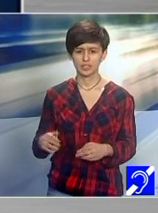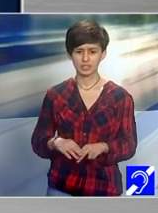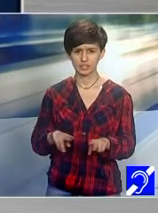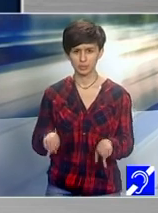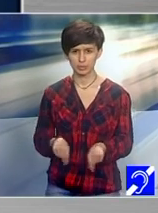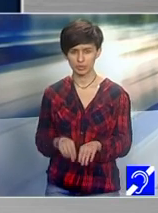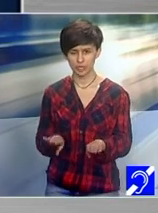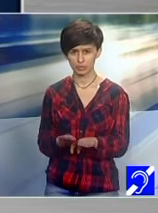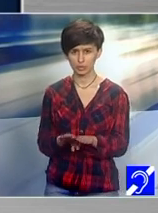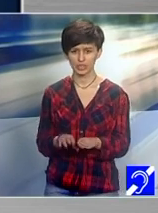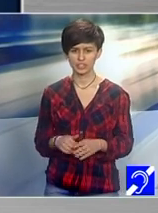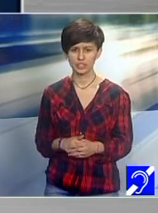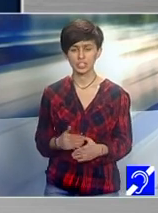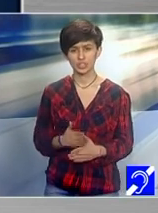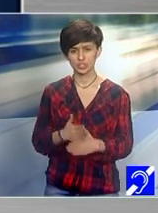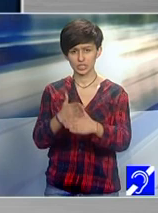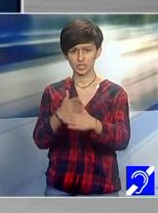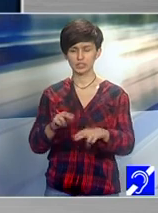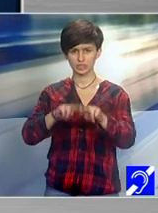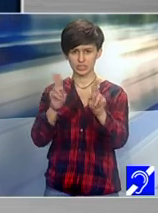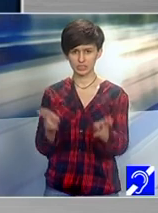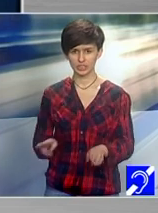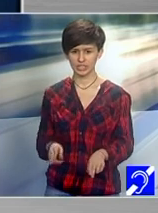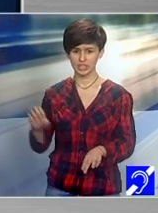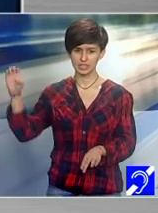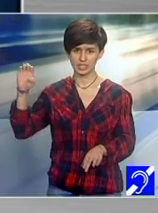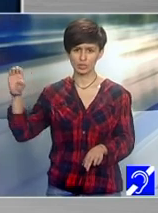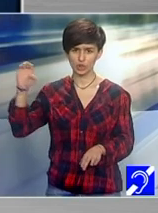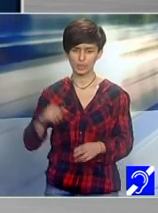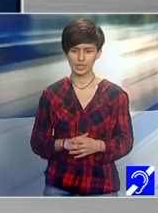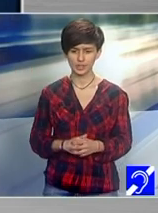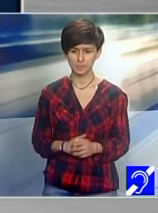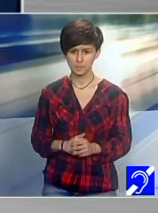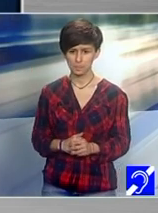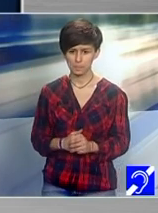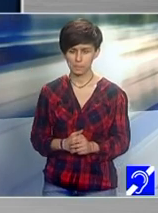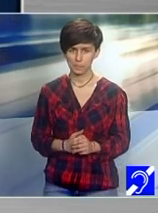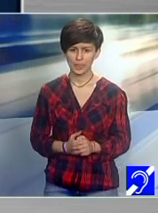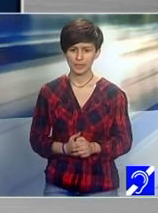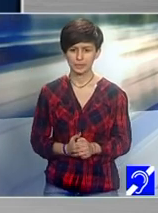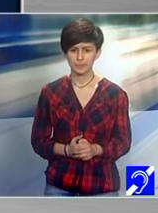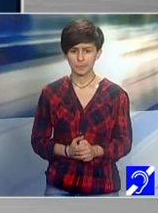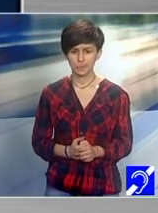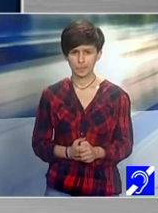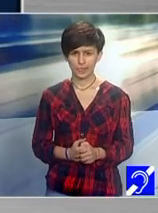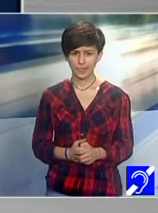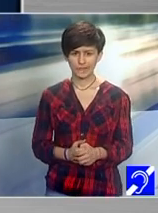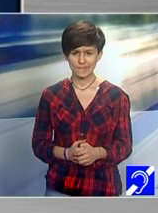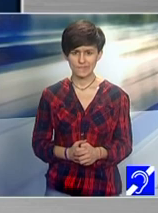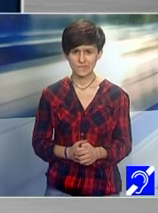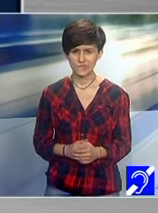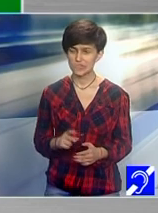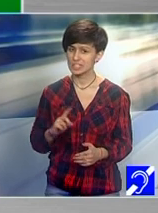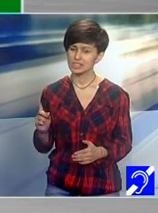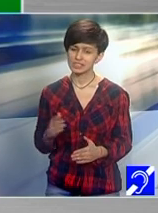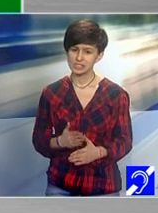de la Hipocrat, și ne susține Federația Europeană a Medicilor Salariați, la care suntem afiliați ca și Federație Națională. Nu vă susțin